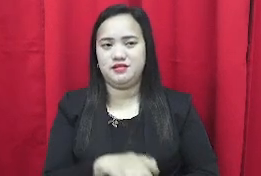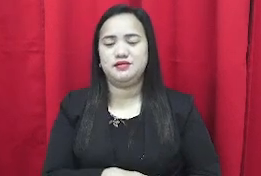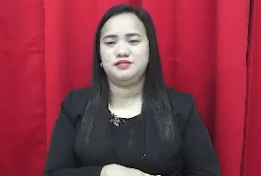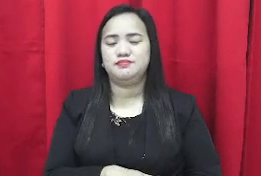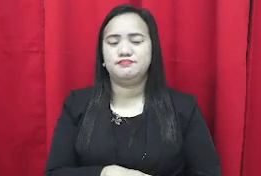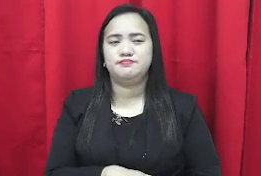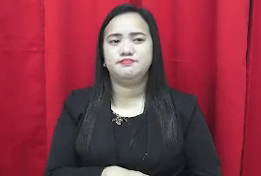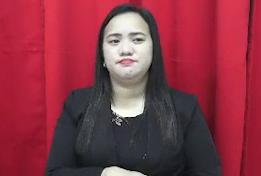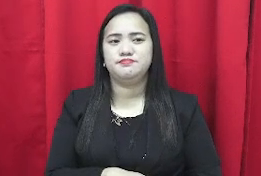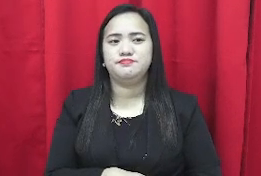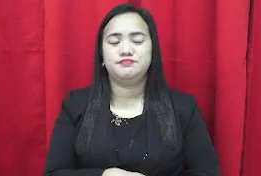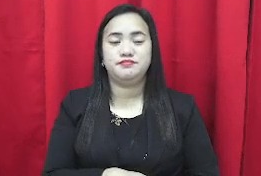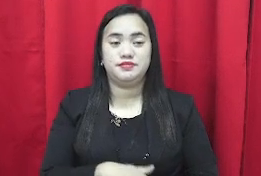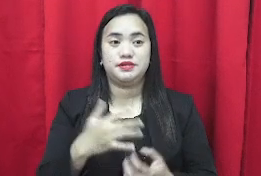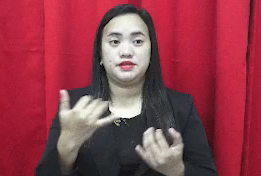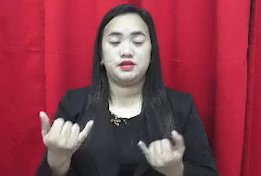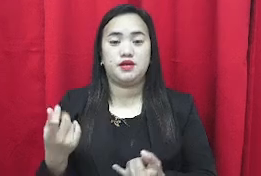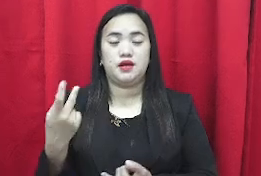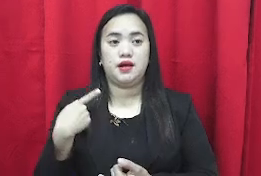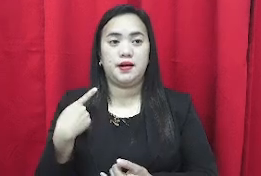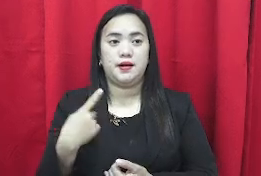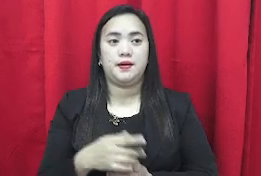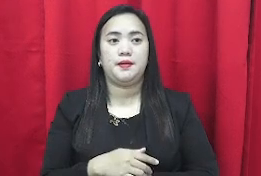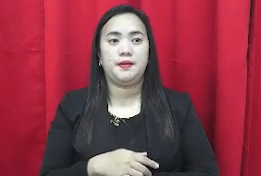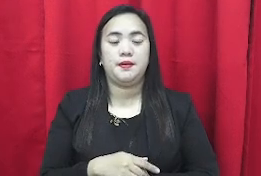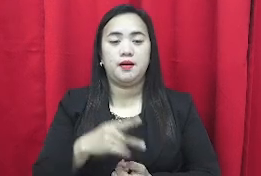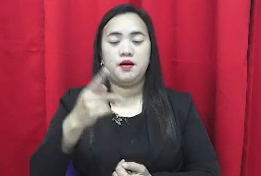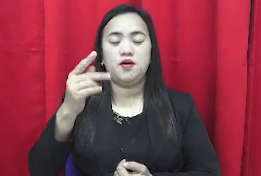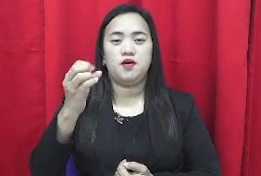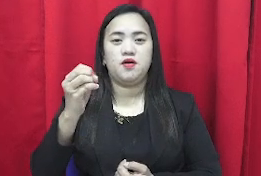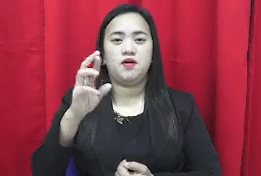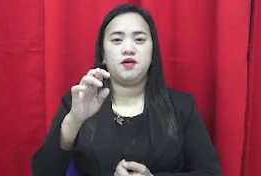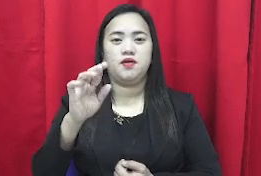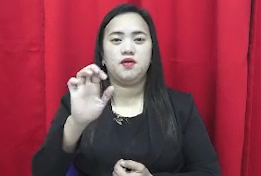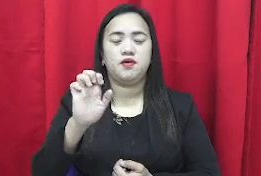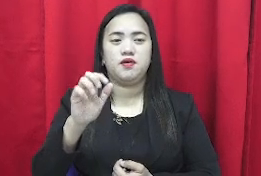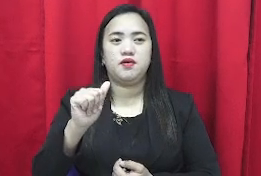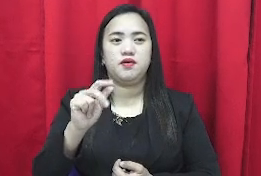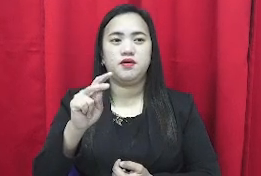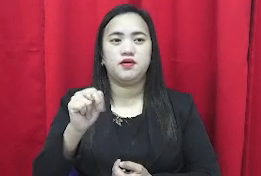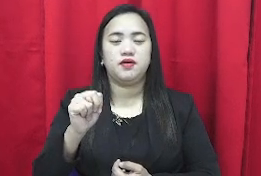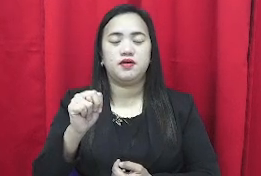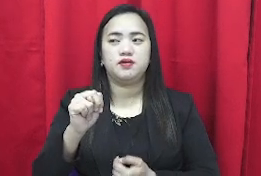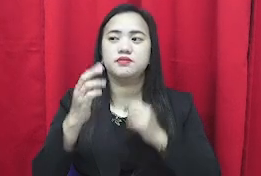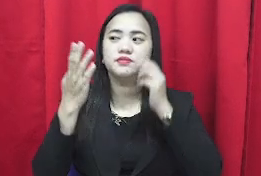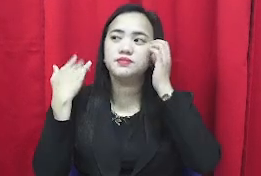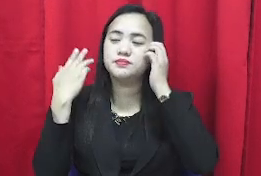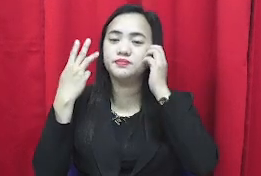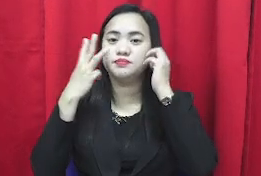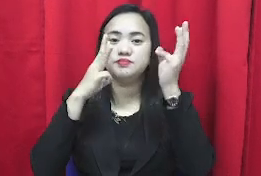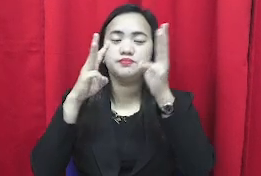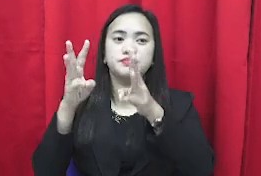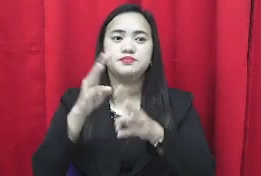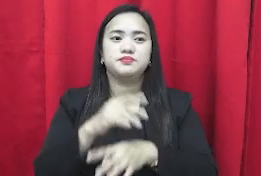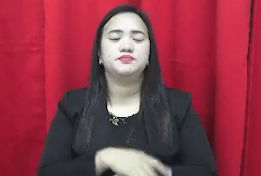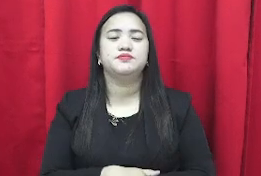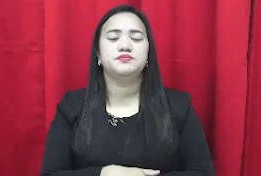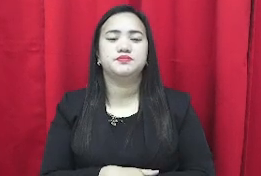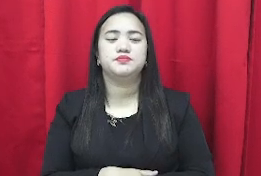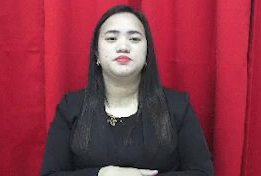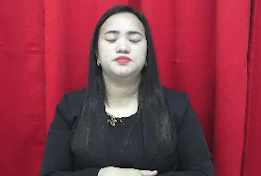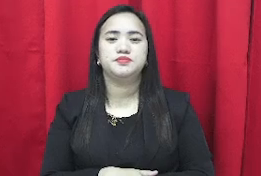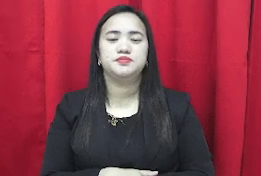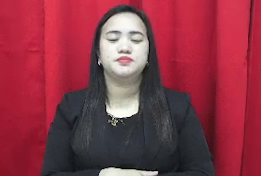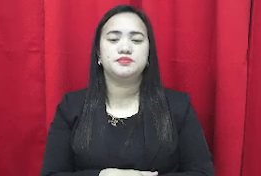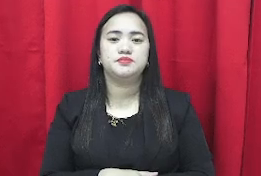Talaga naman lalo ngayon eh naglabasan na yung Korea nobela noong araw wala pa nga yan eh maarte na o